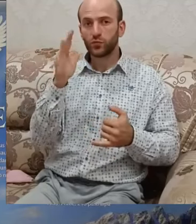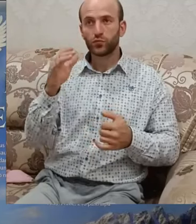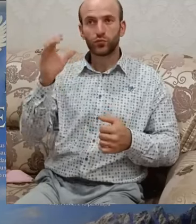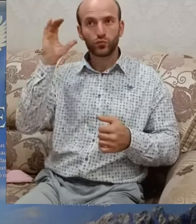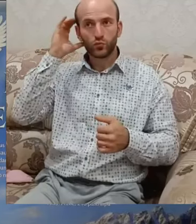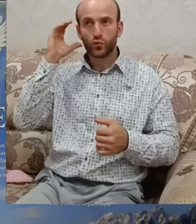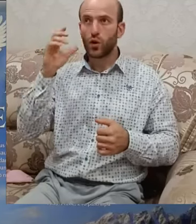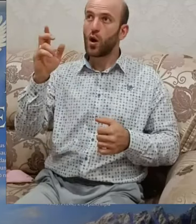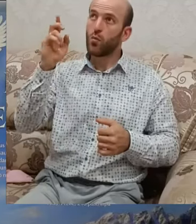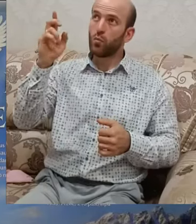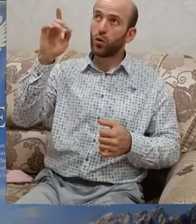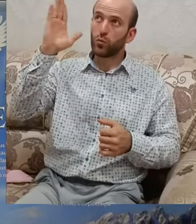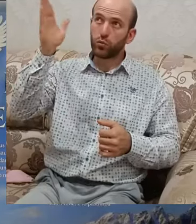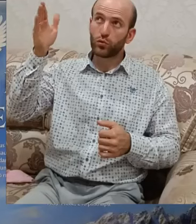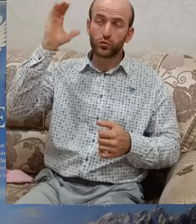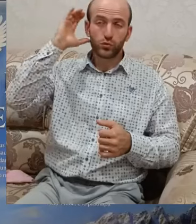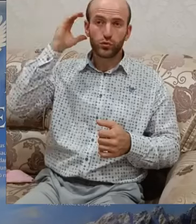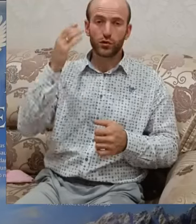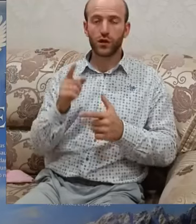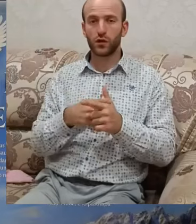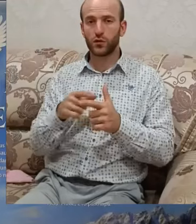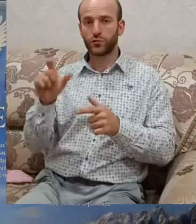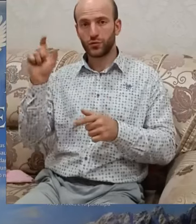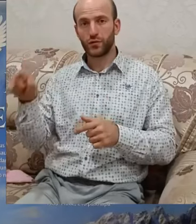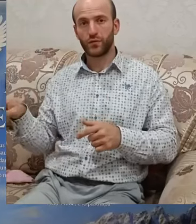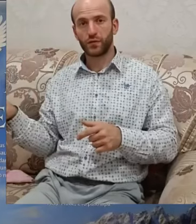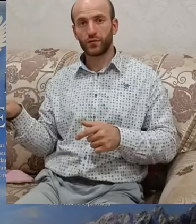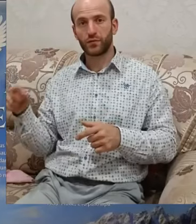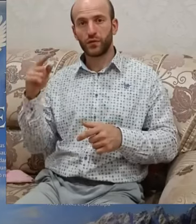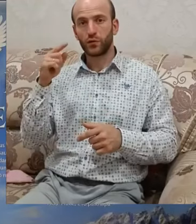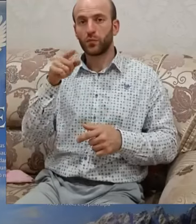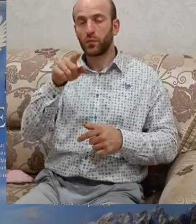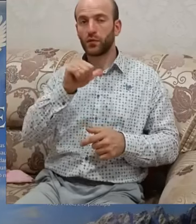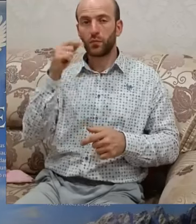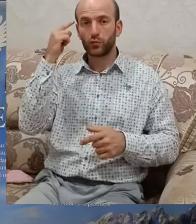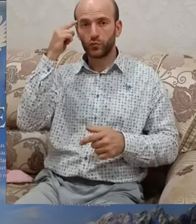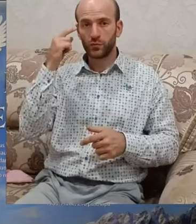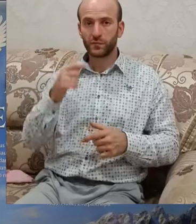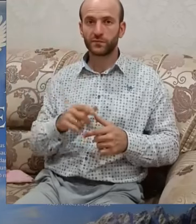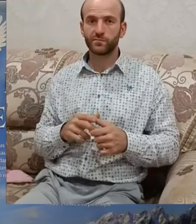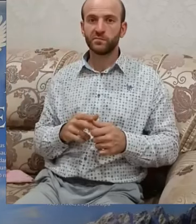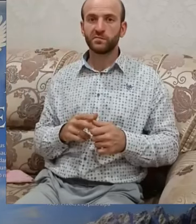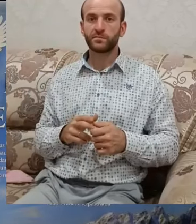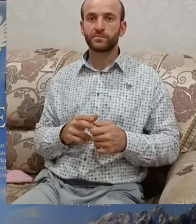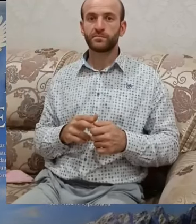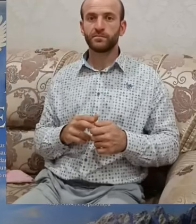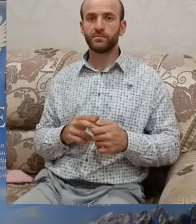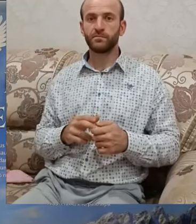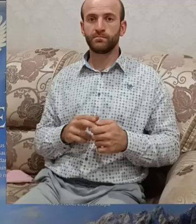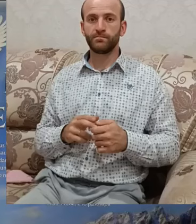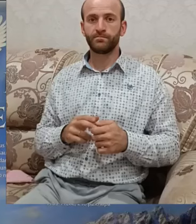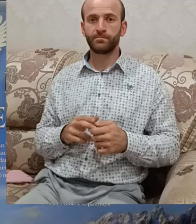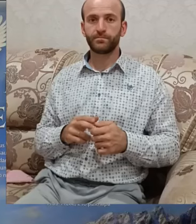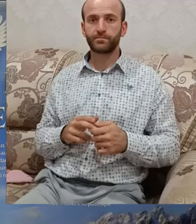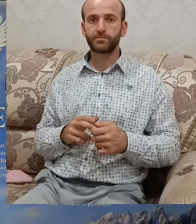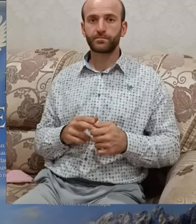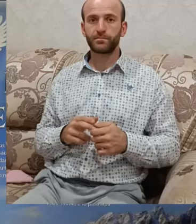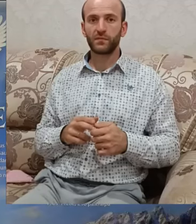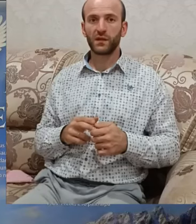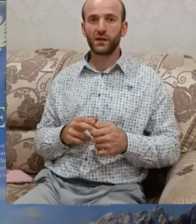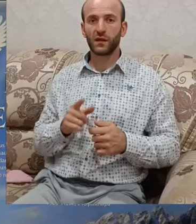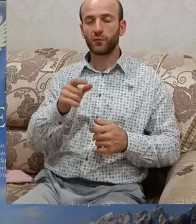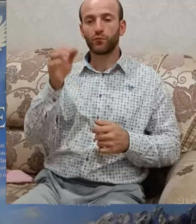ар жмоню. Бога или человека. Амен. Аминь. Ar prisimenate piramidės žinią? Помните ли вы послание